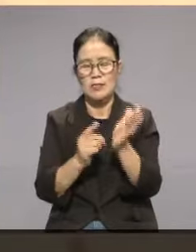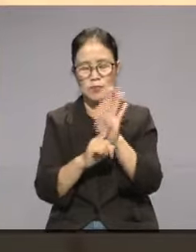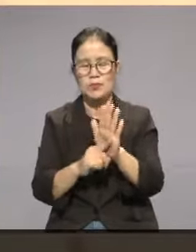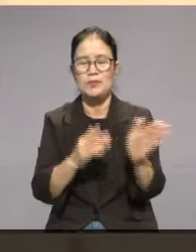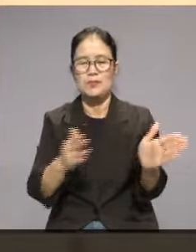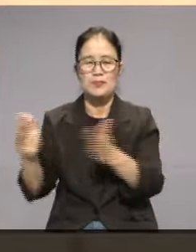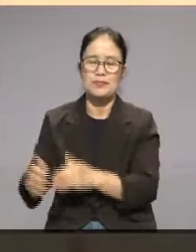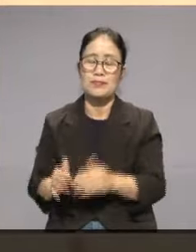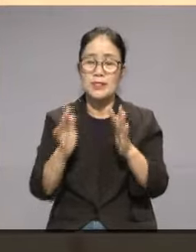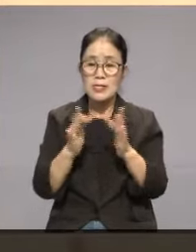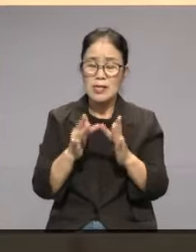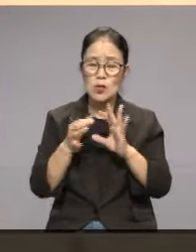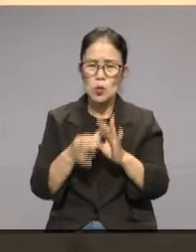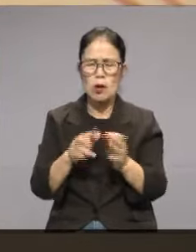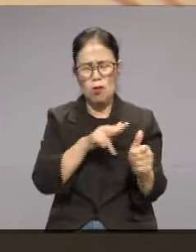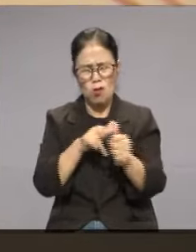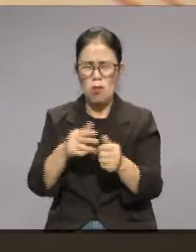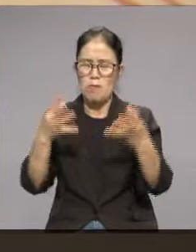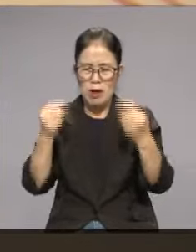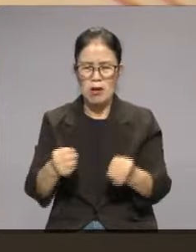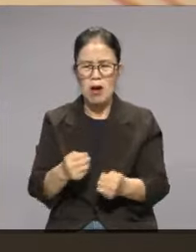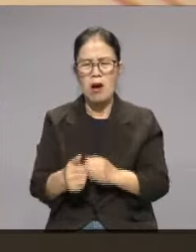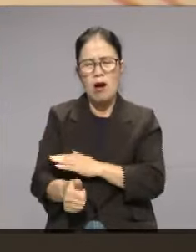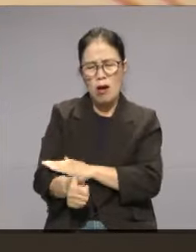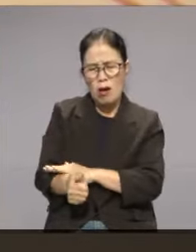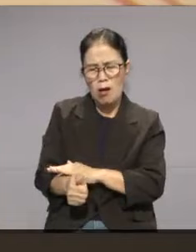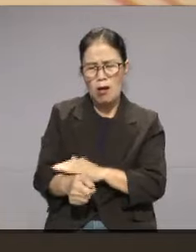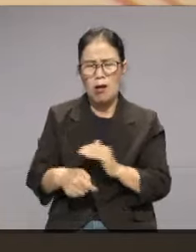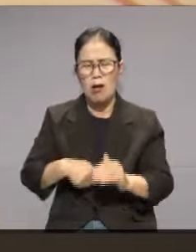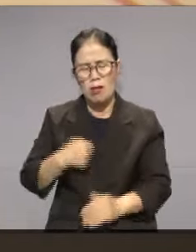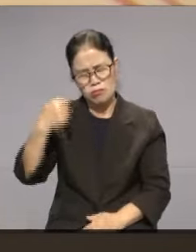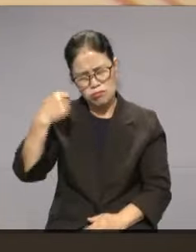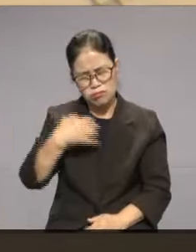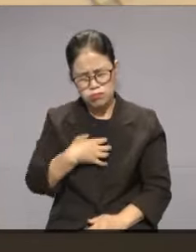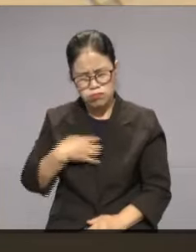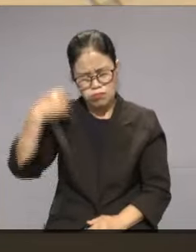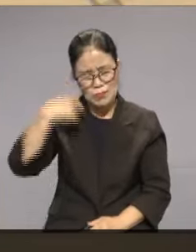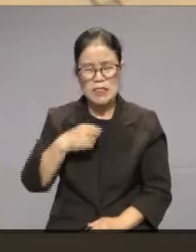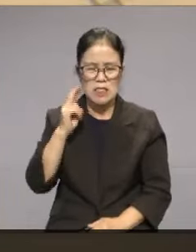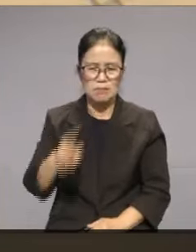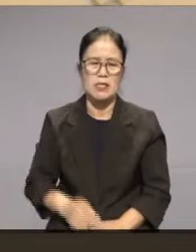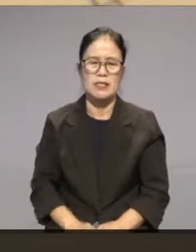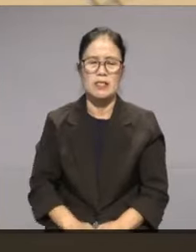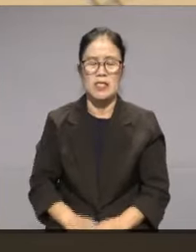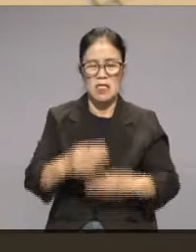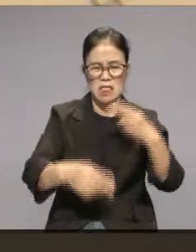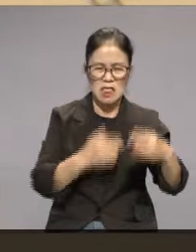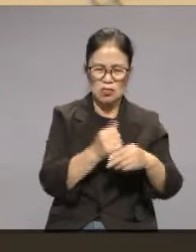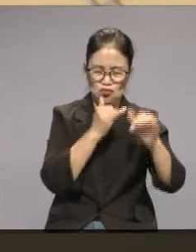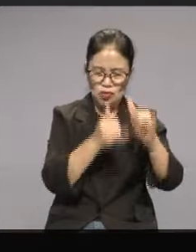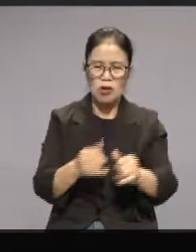등을 통해 전파되는 온갖 정보로 열등감과 자괴감이 심해진 현대사회. 신은 우월하고